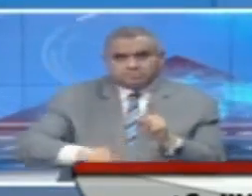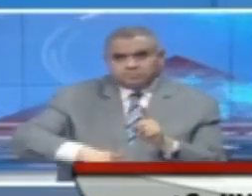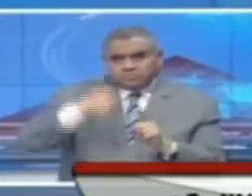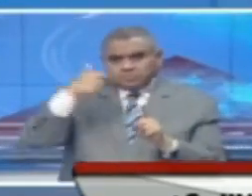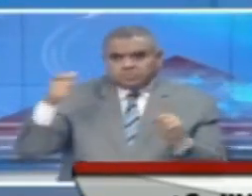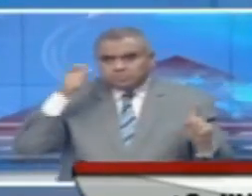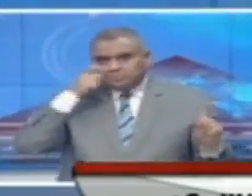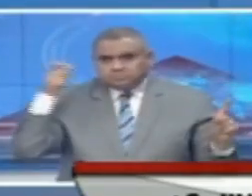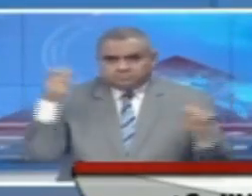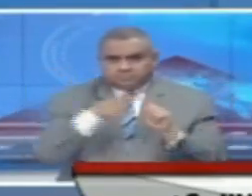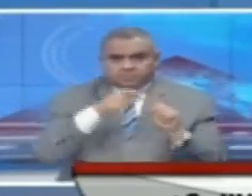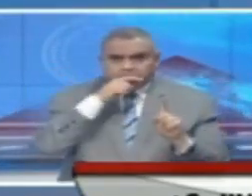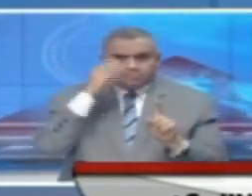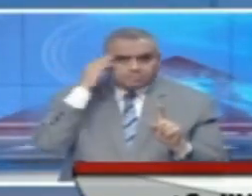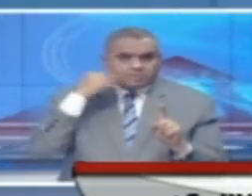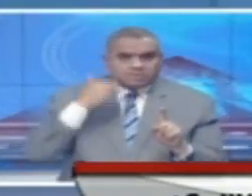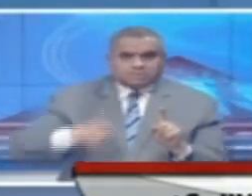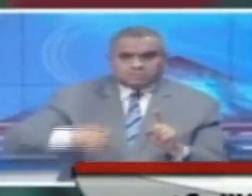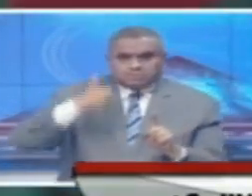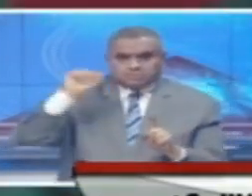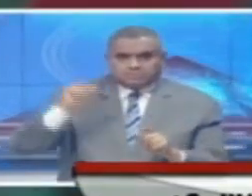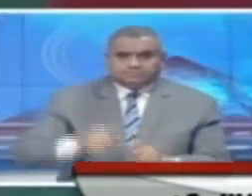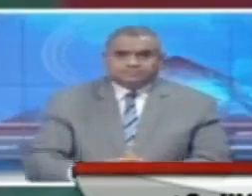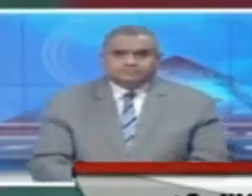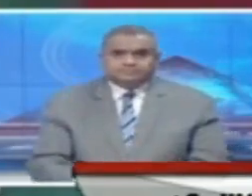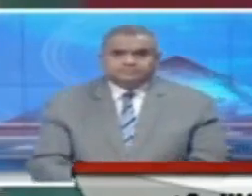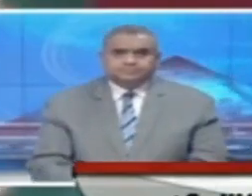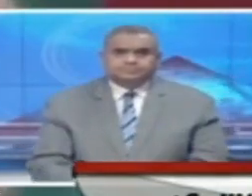والداعمة لنجاح الثورة.